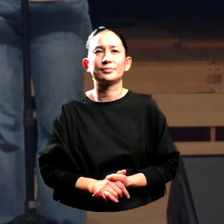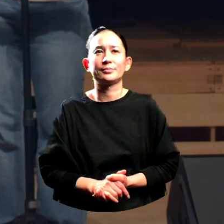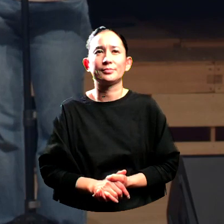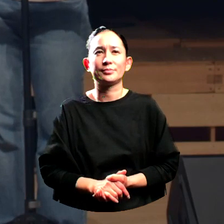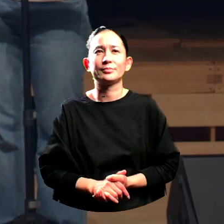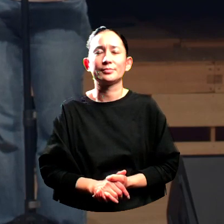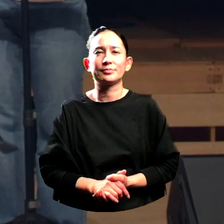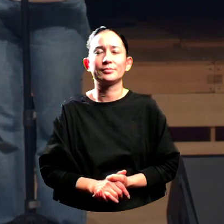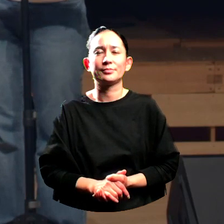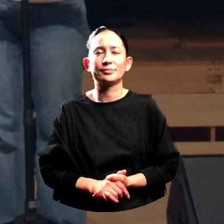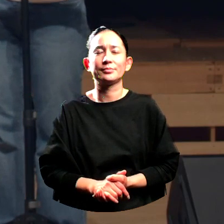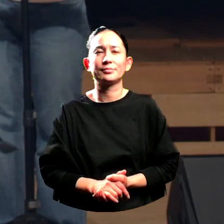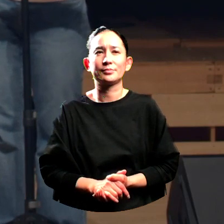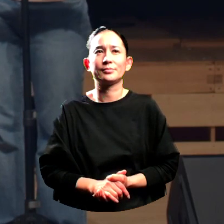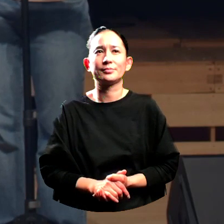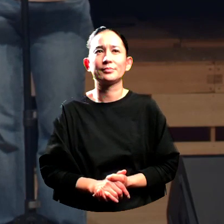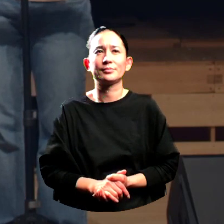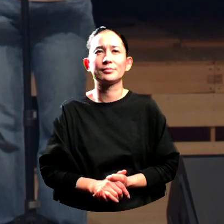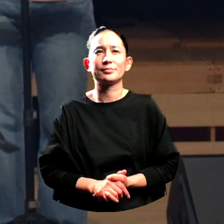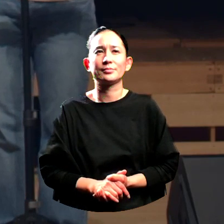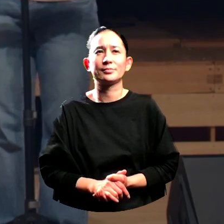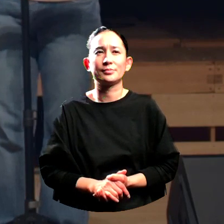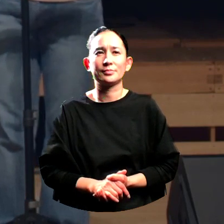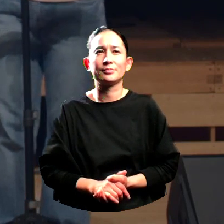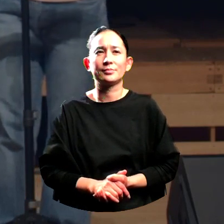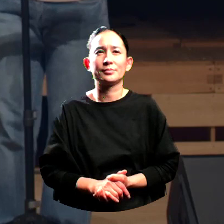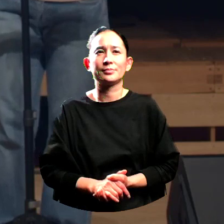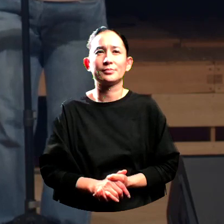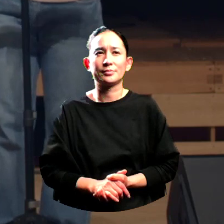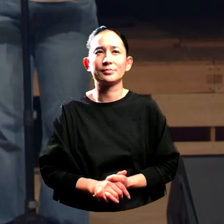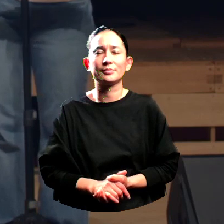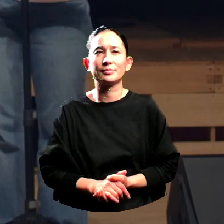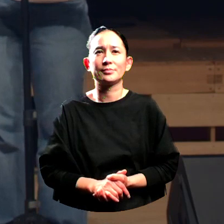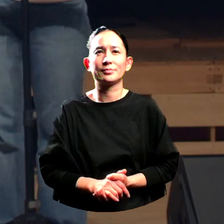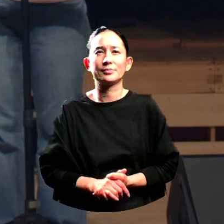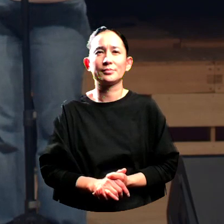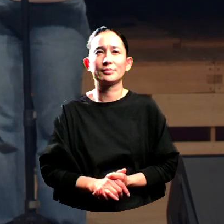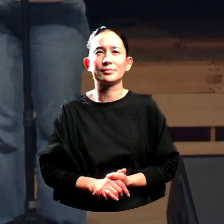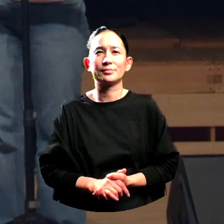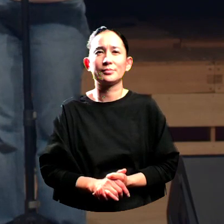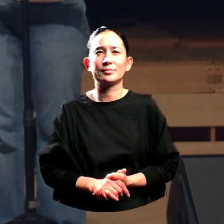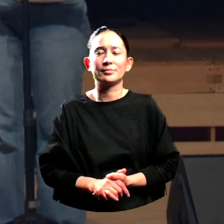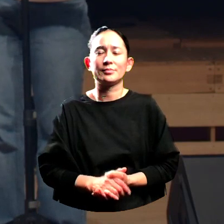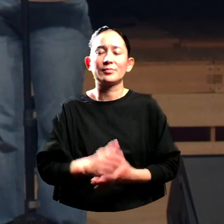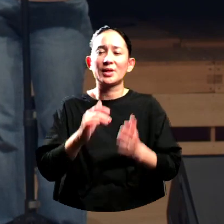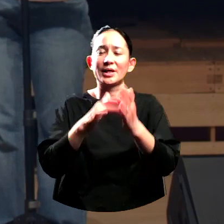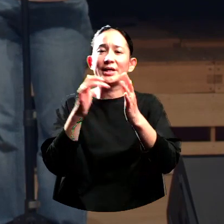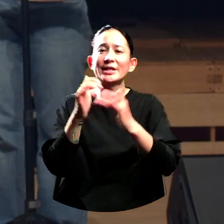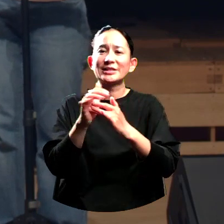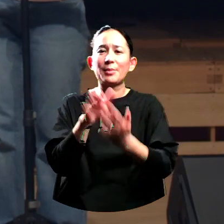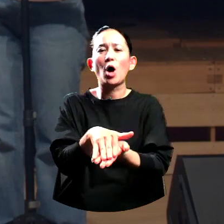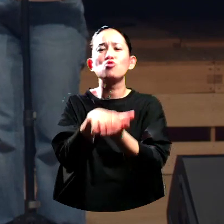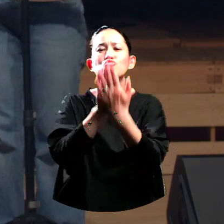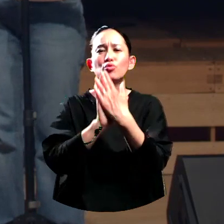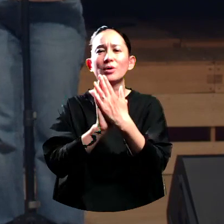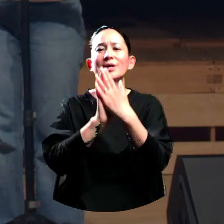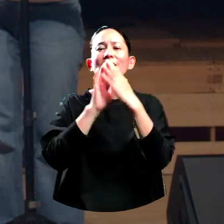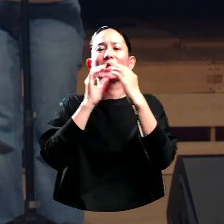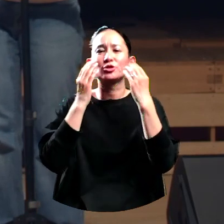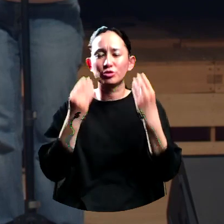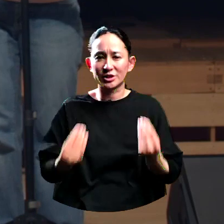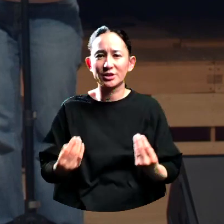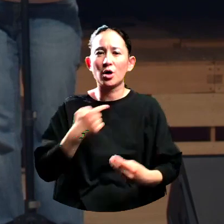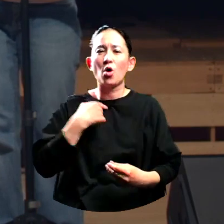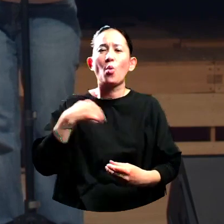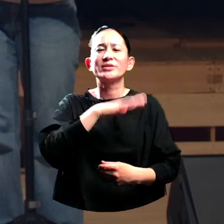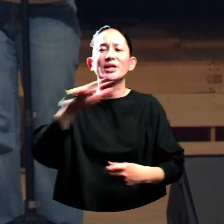from sin and restored us to God the Father. イエス様は復活し私たちを解放し父